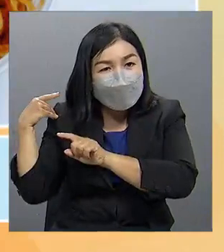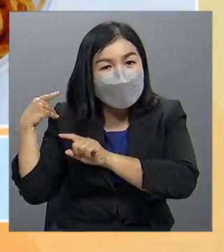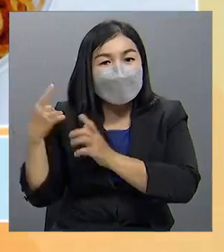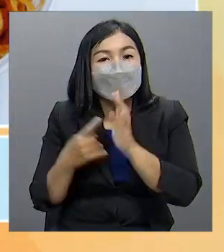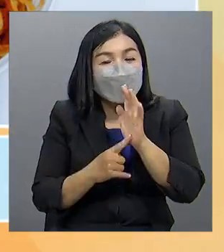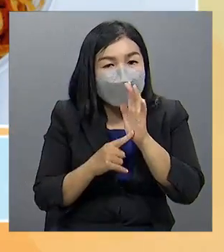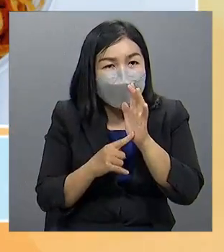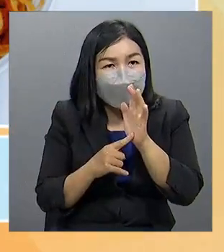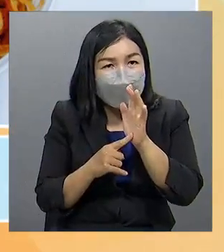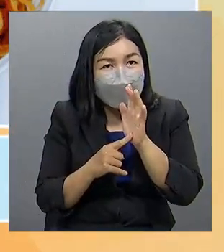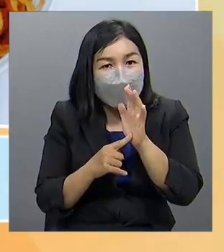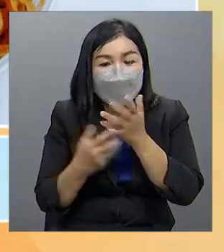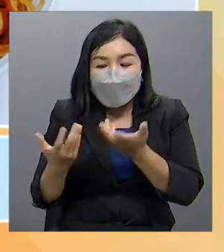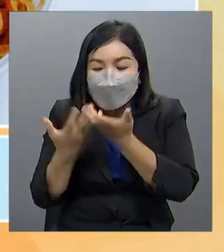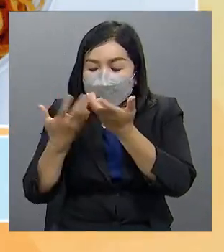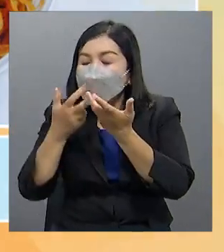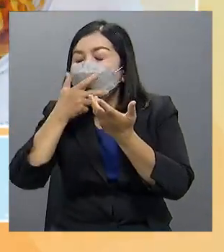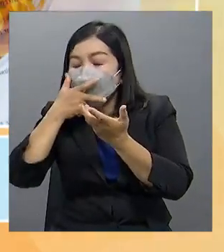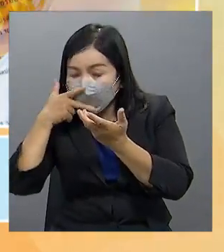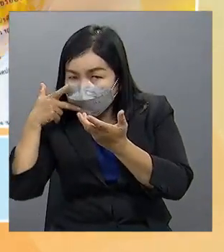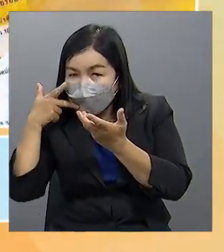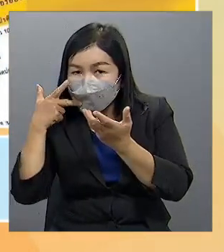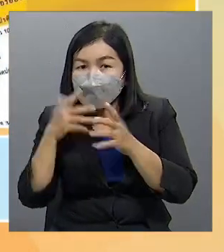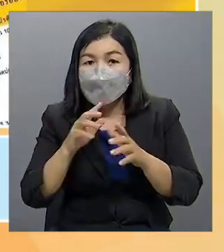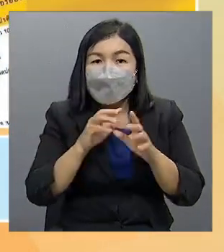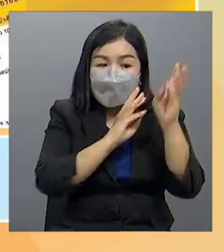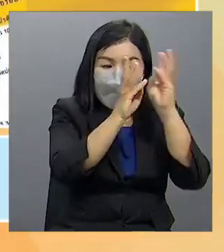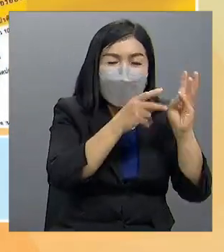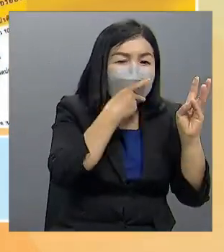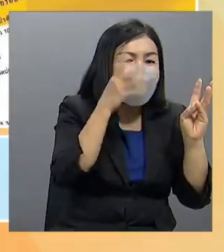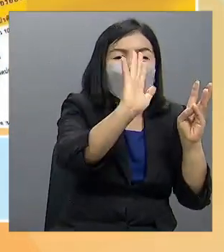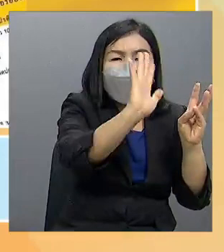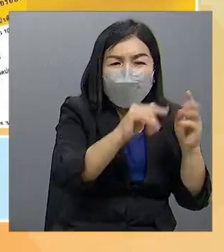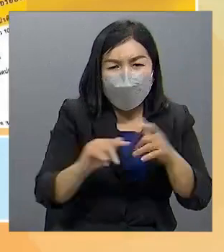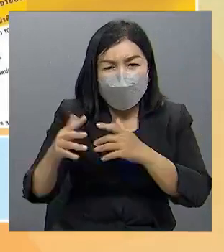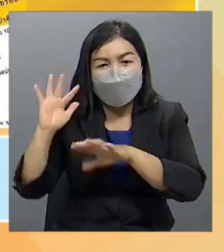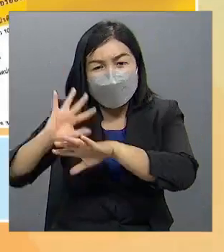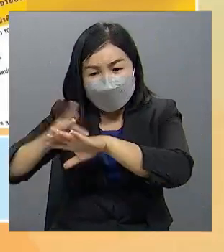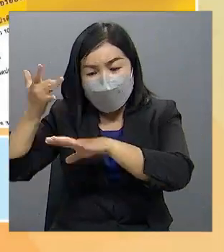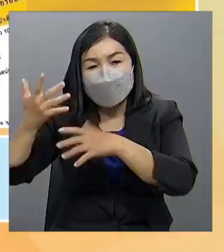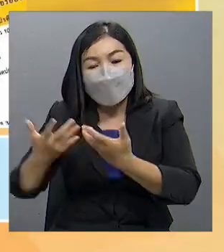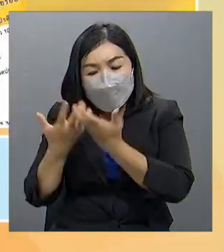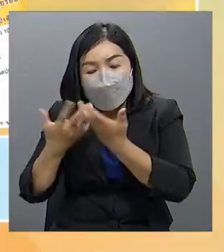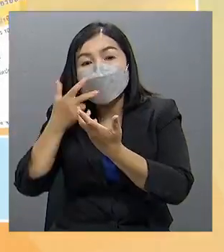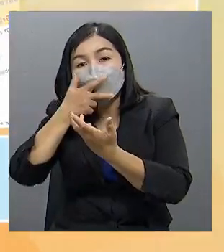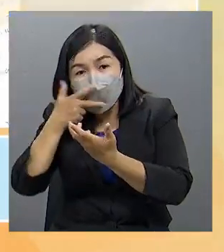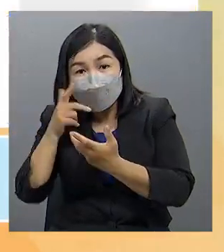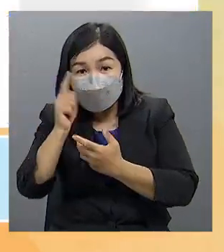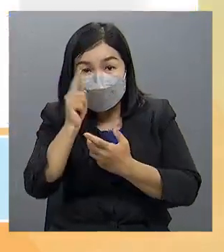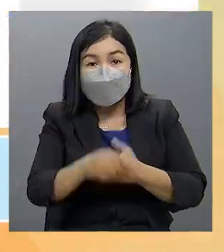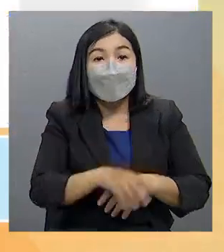หญ้าหวานอะไรเงี้ยมันทดแทนน้ำตาลได้เราสามารถจากที่ใช้น้ำตาล 100% เงี้ยเรา